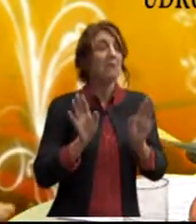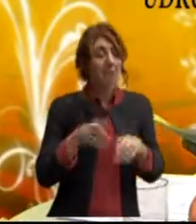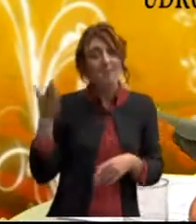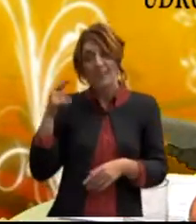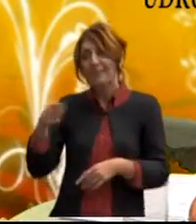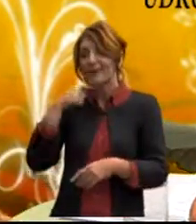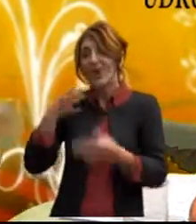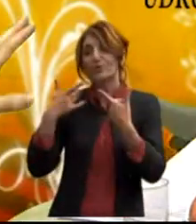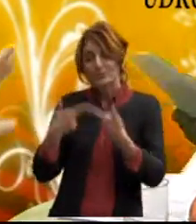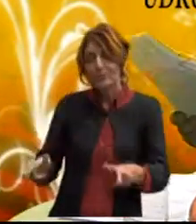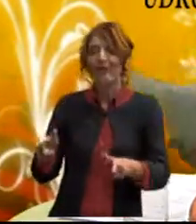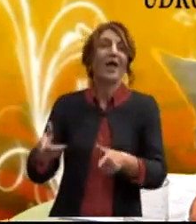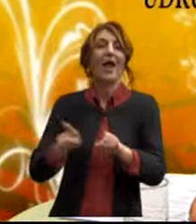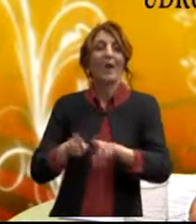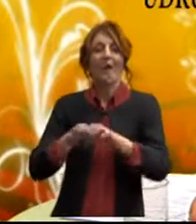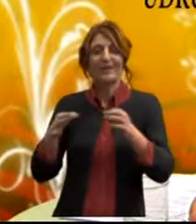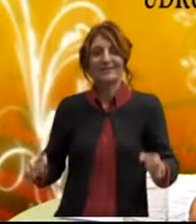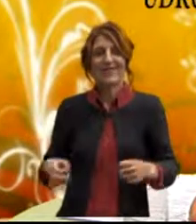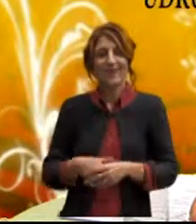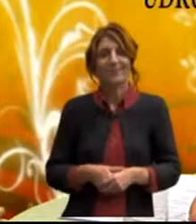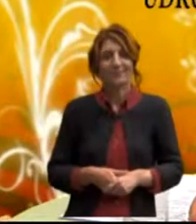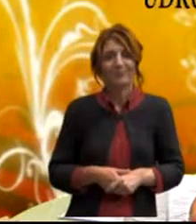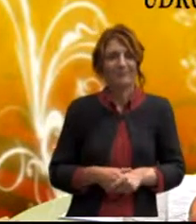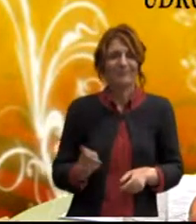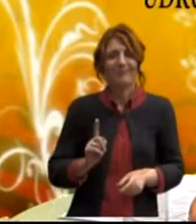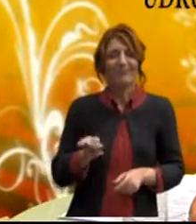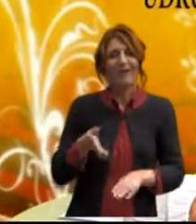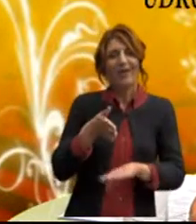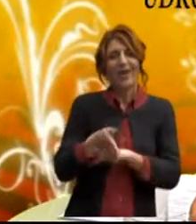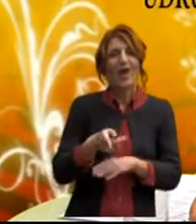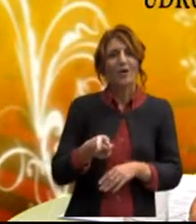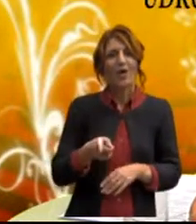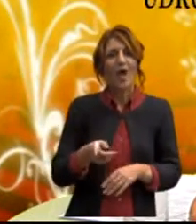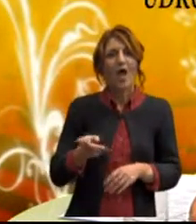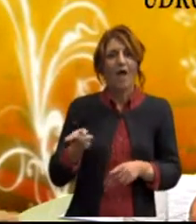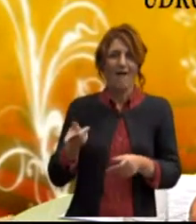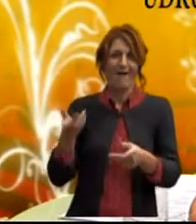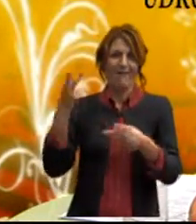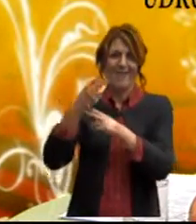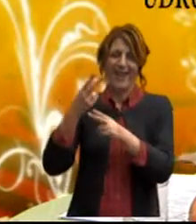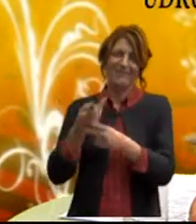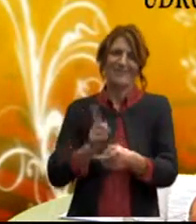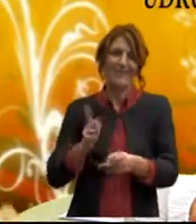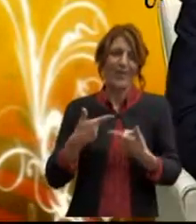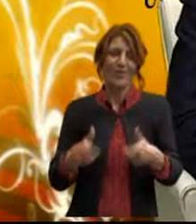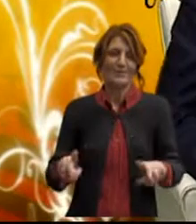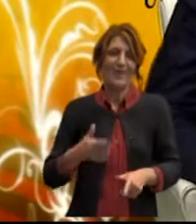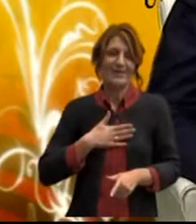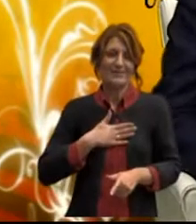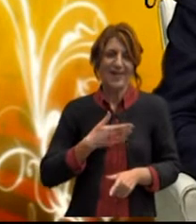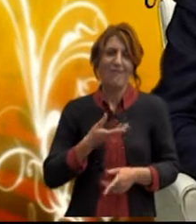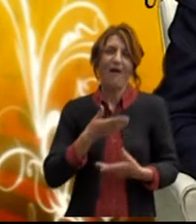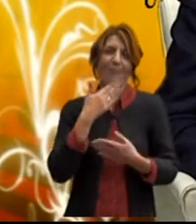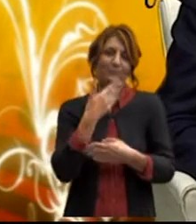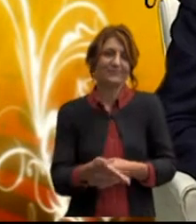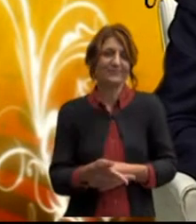ali ovo ja onda ulazim u nešto. A možemo i preskočiti, tako je. Ulazim u nešto što moje uredništvo ne bi dozvolilo. Naravno. Inače, moram biti politički korektan.